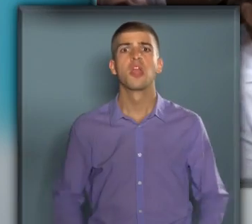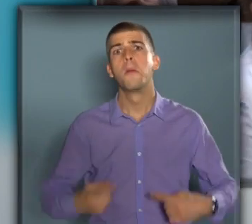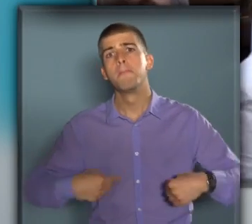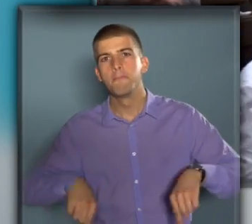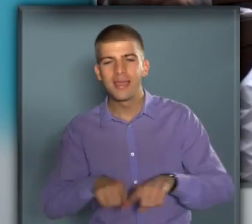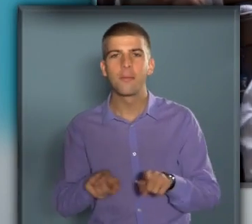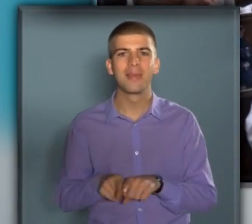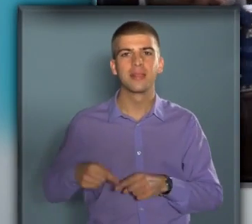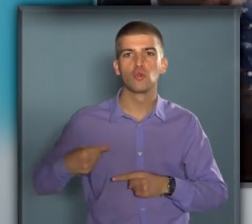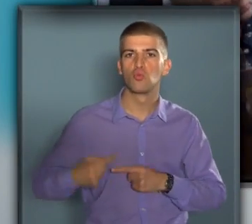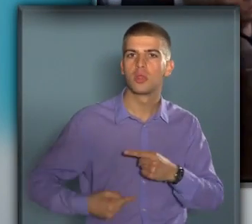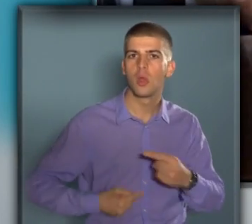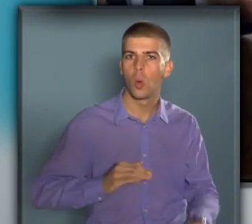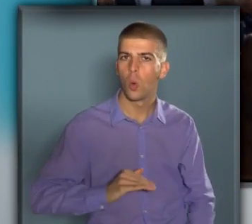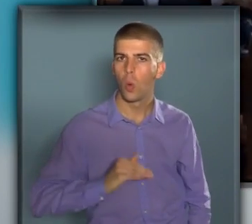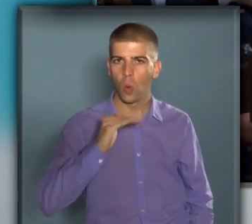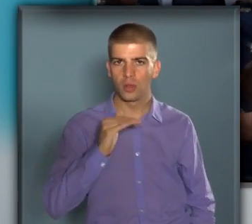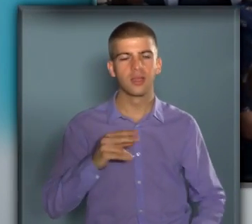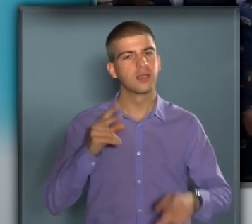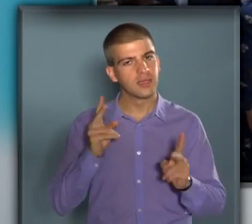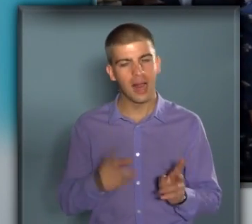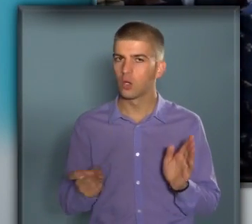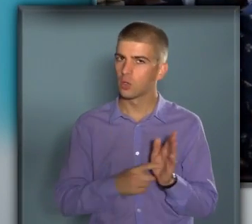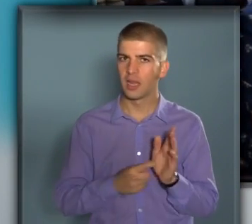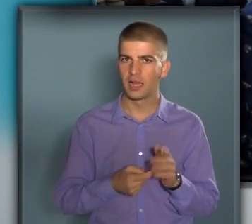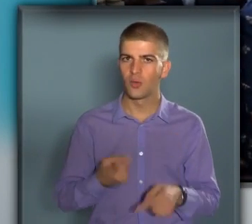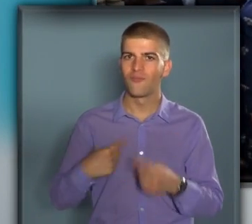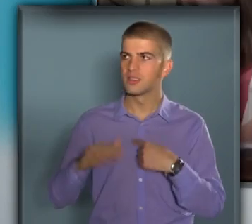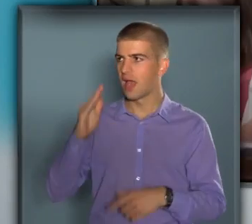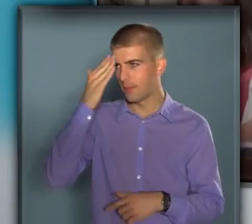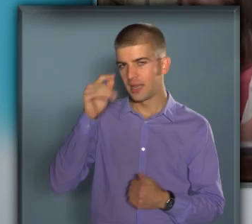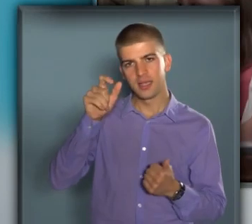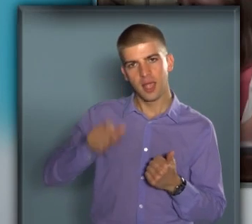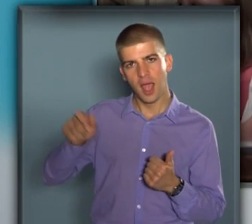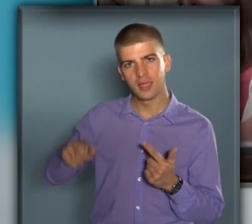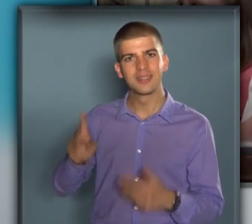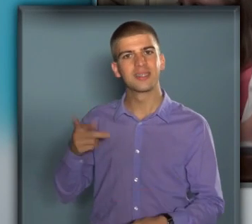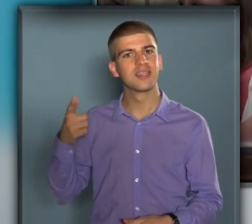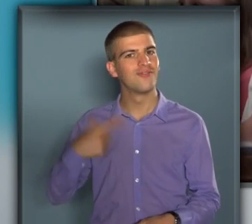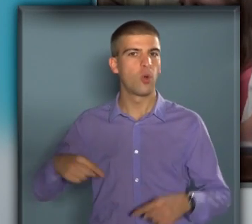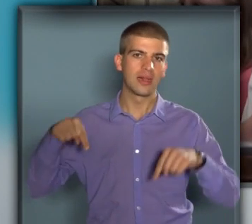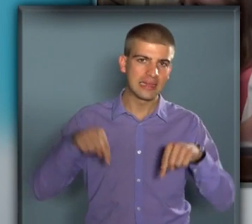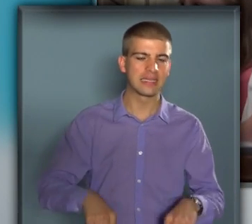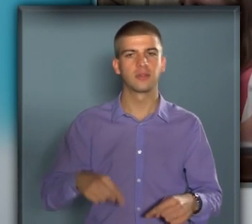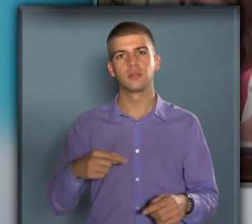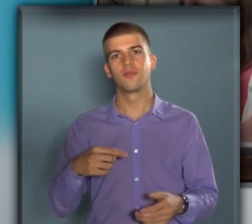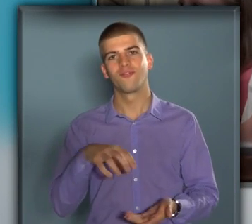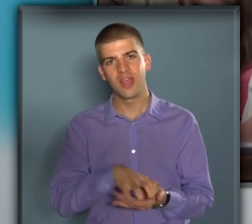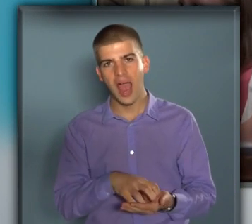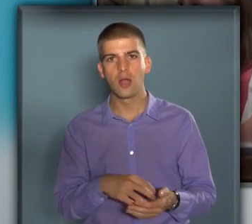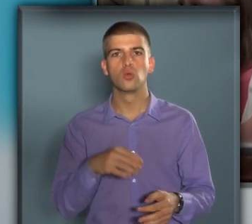hogy kutya kötelességünk mindig emlékezni az elődökre, azokra az elődökre, akik ennek a városnak is